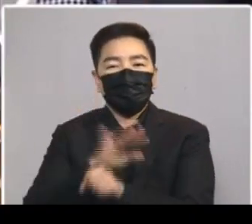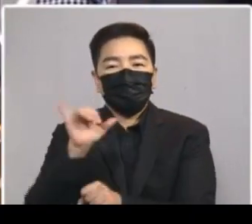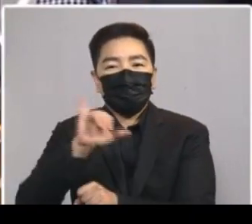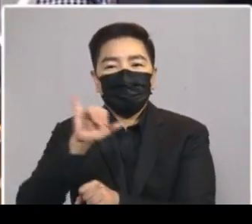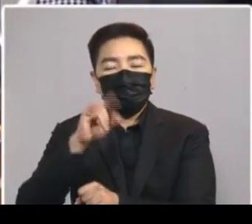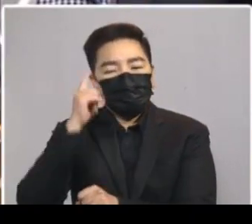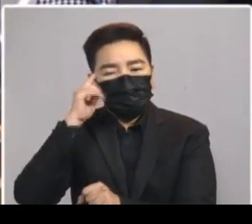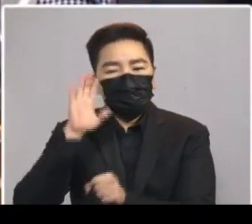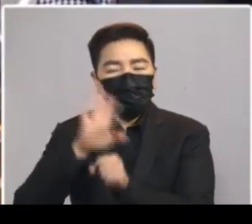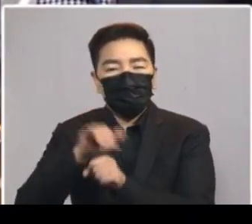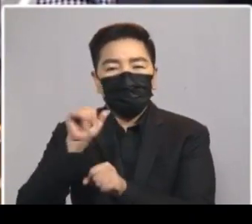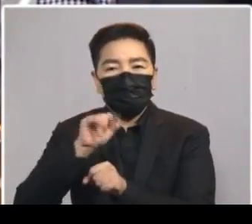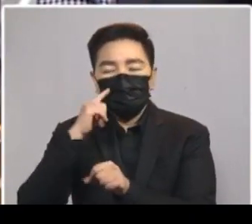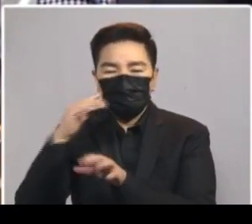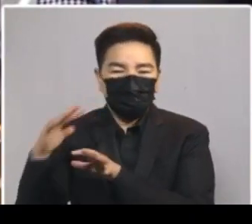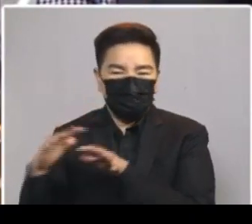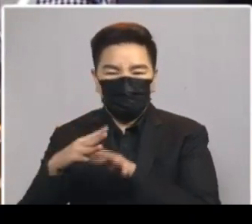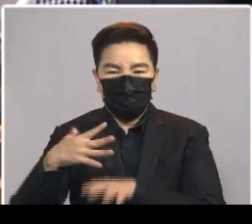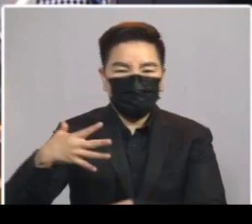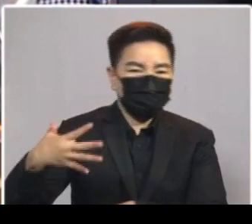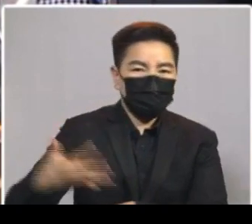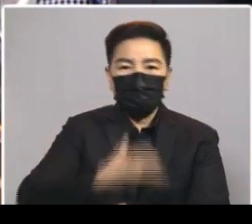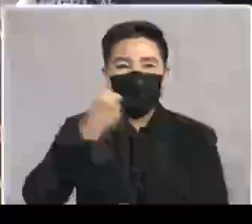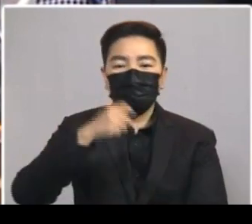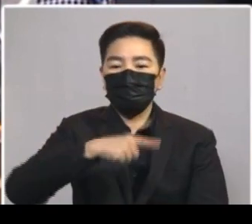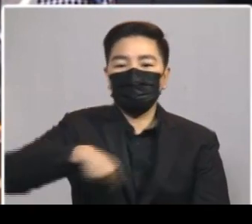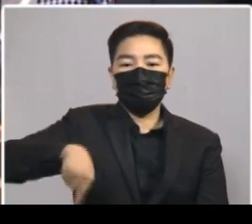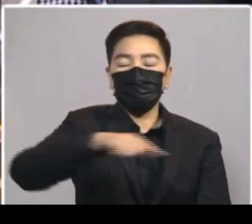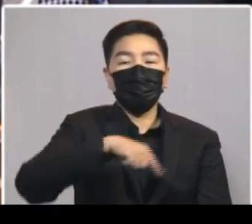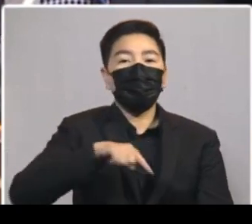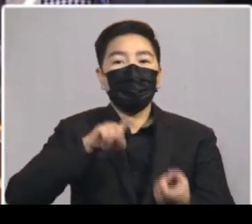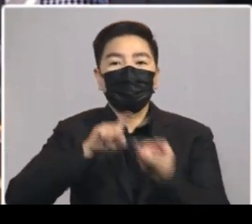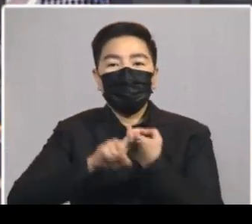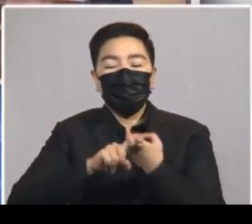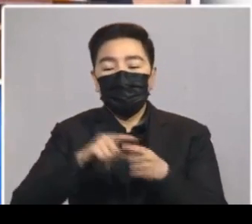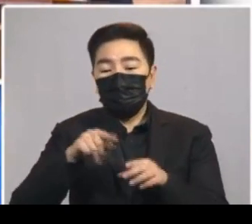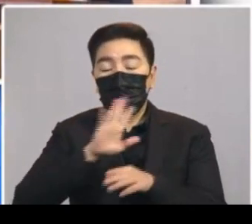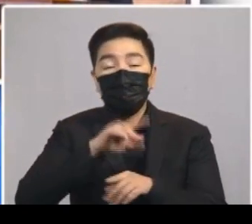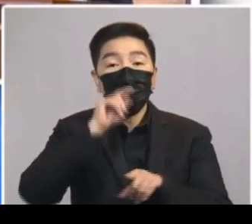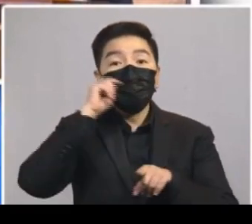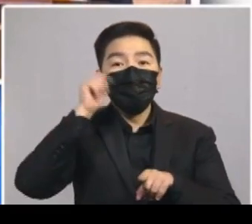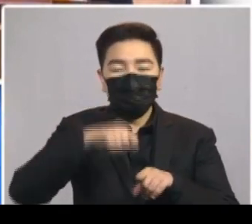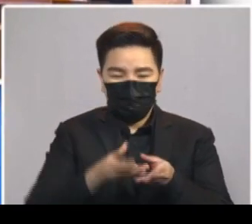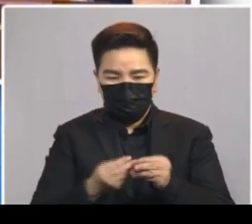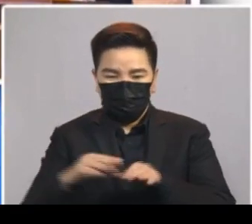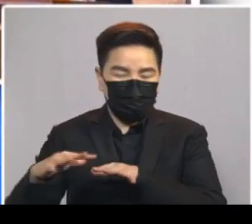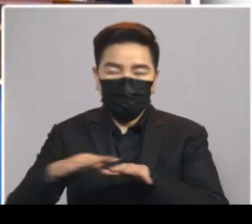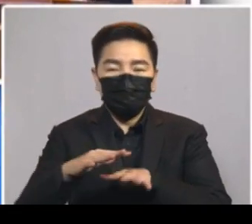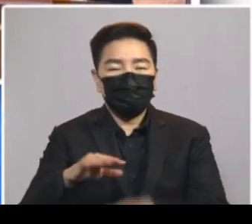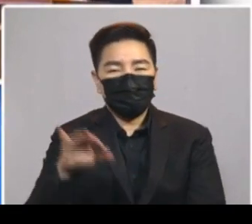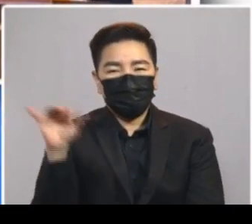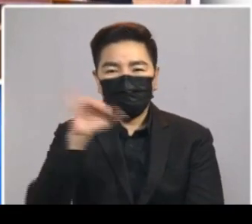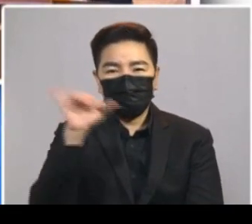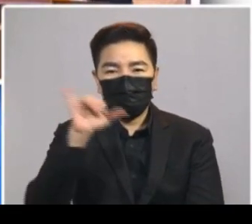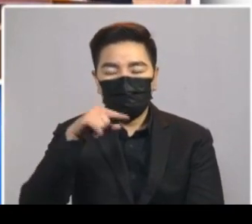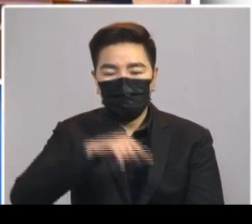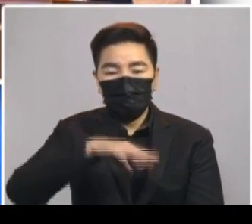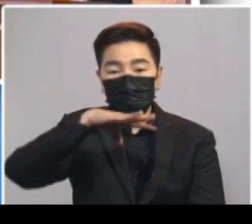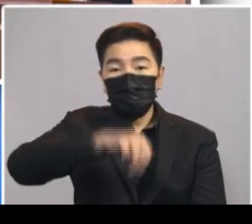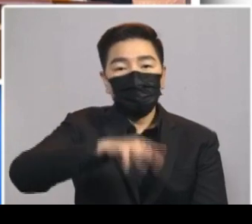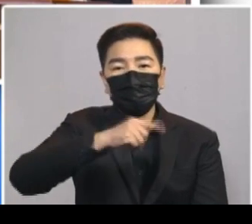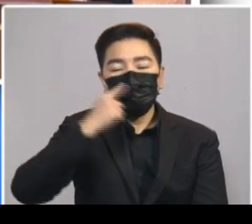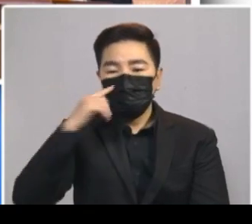มีพอในชั้นนี้ที่จะเข้าไปยึดครองทั้งประเทศโดยเฉพาะการโจมตีทางภาคพื้นดินนะครับบริเวณเมืองหล